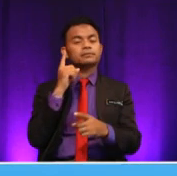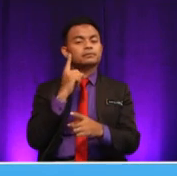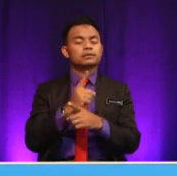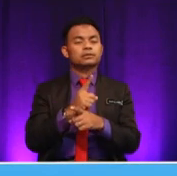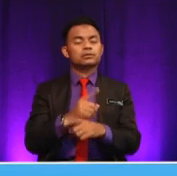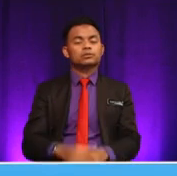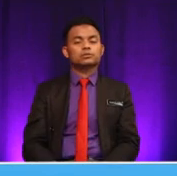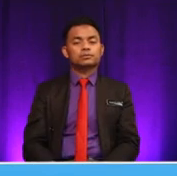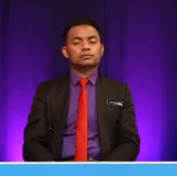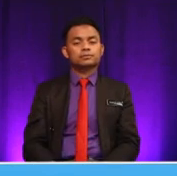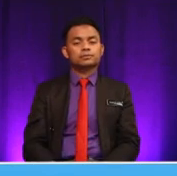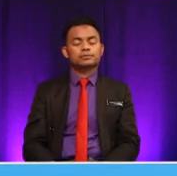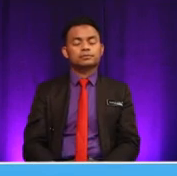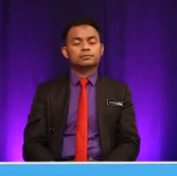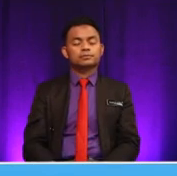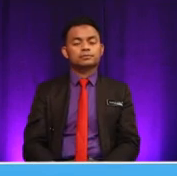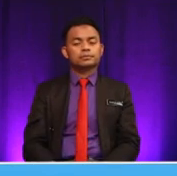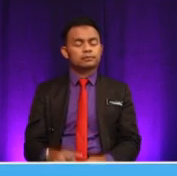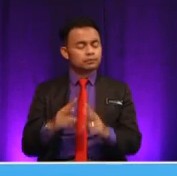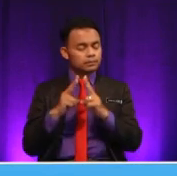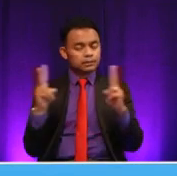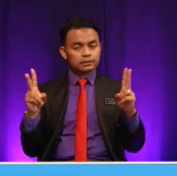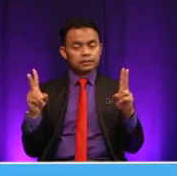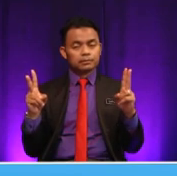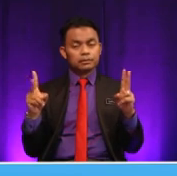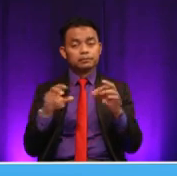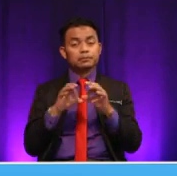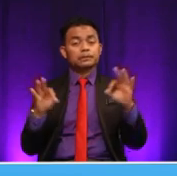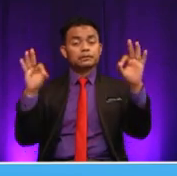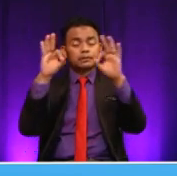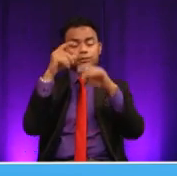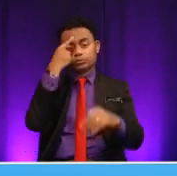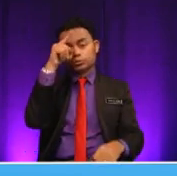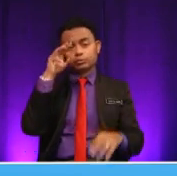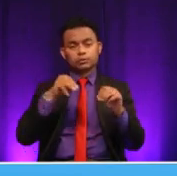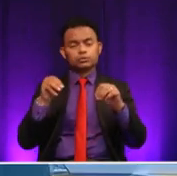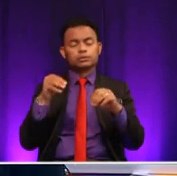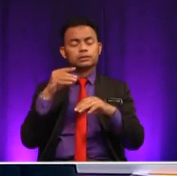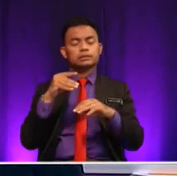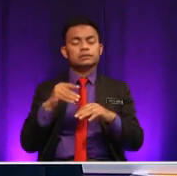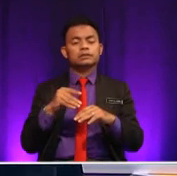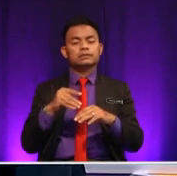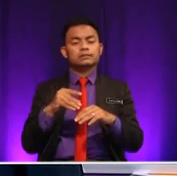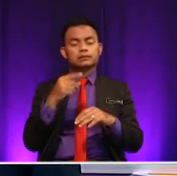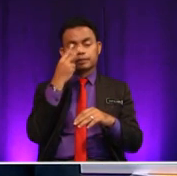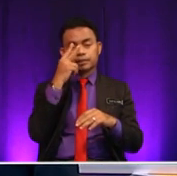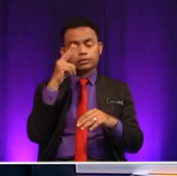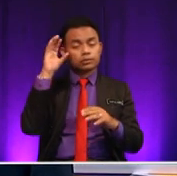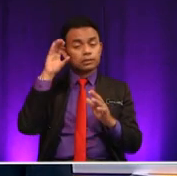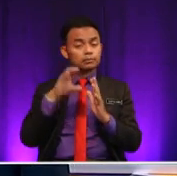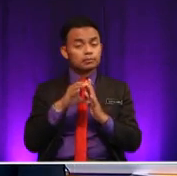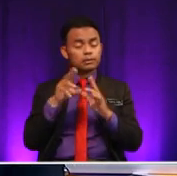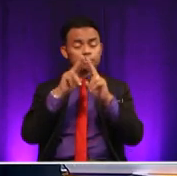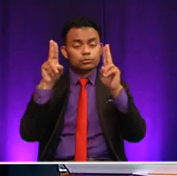penting untuk murid-murid di rumah dan di studio juga untuk ingat tengok gambar aja udah tau dah ujian